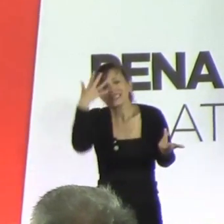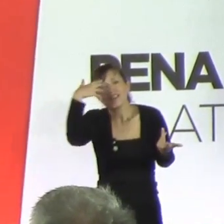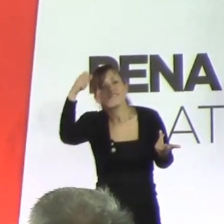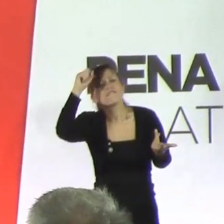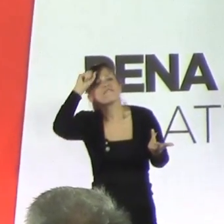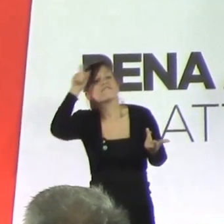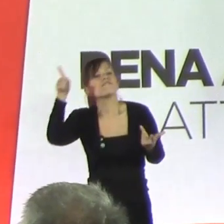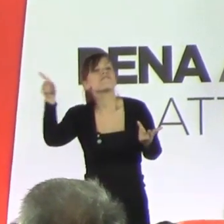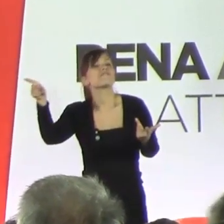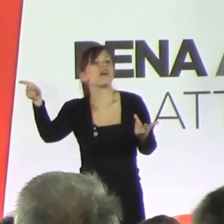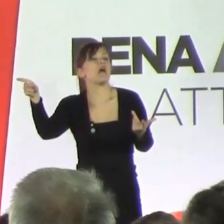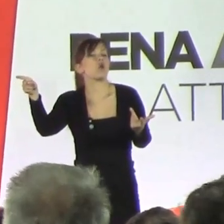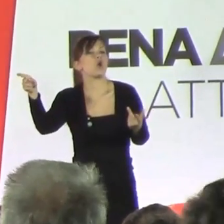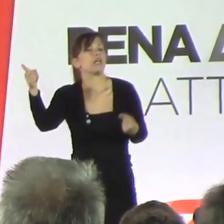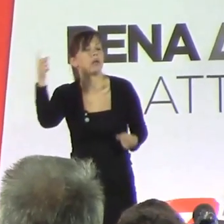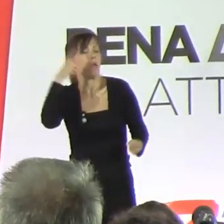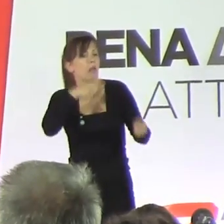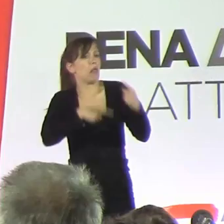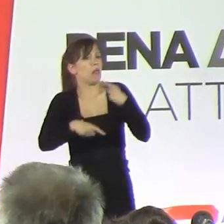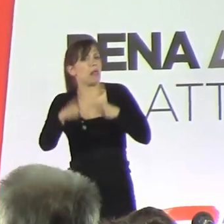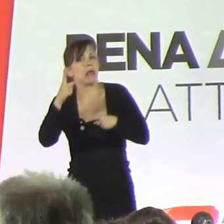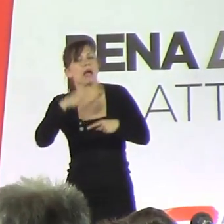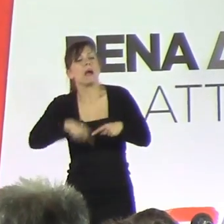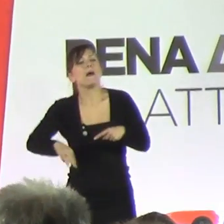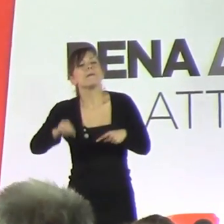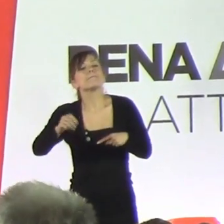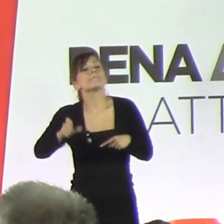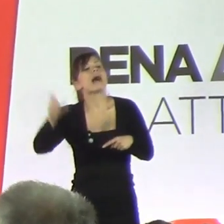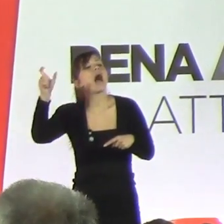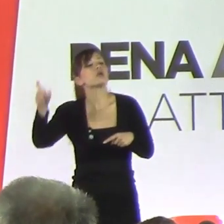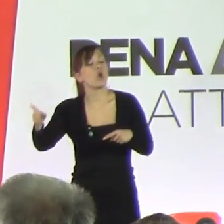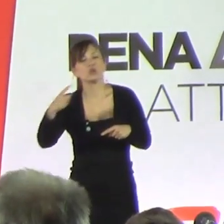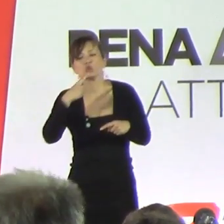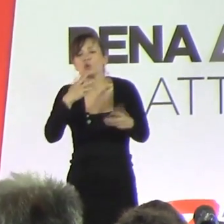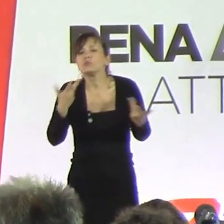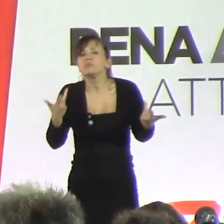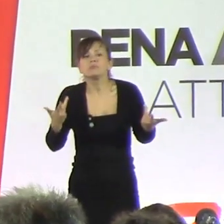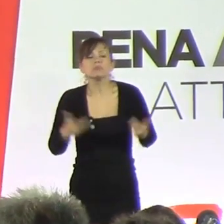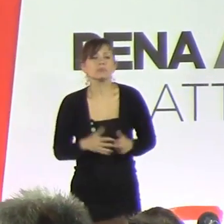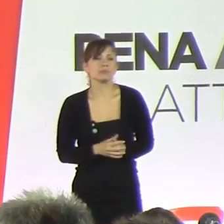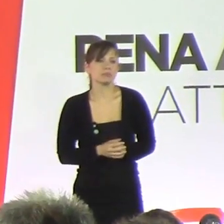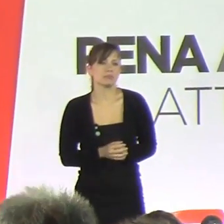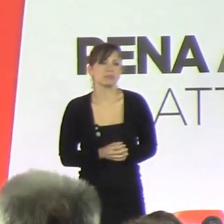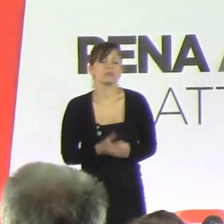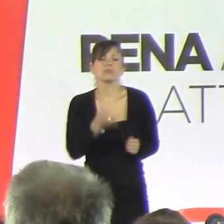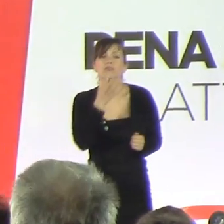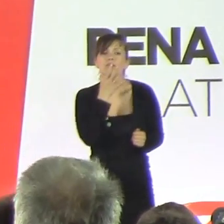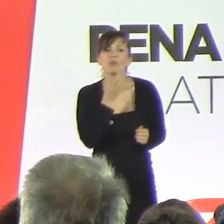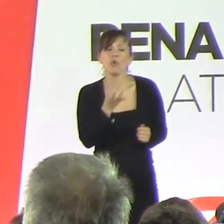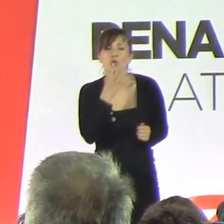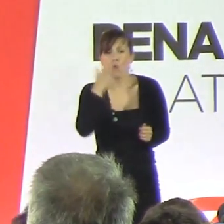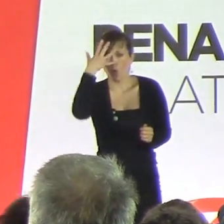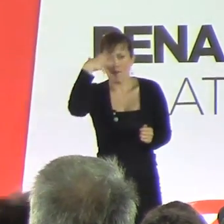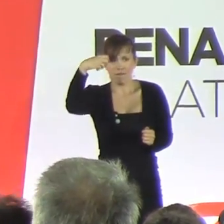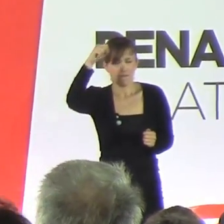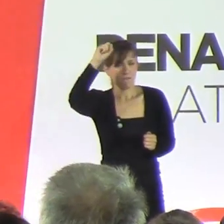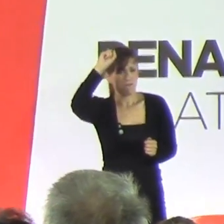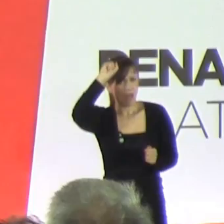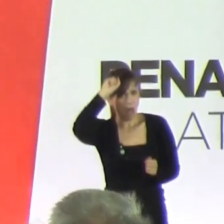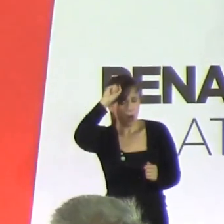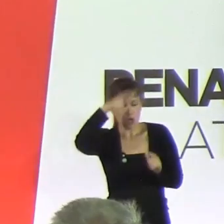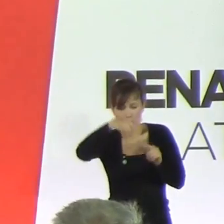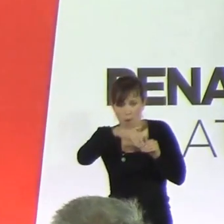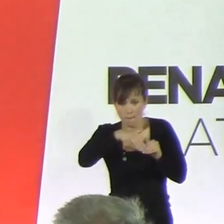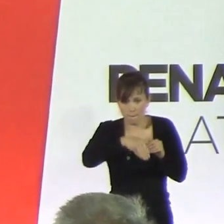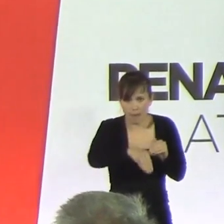Βερολίνου και τον κάθε λογής Μπαρόζο στην πατρίδα μας. Γιατί από το Βερολίνο και από τους